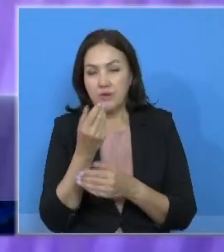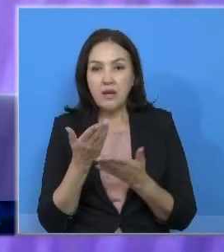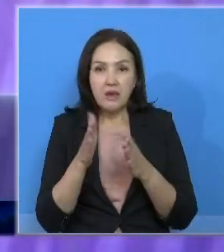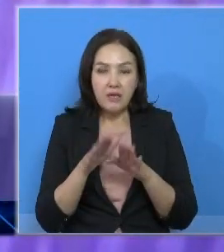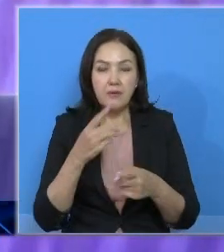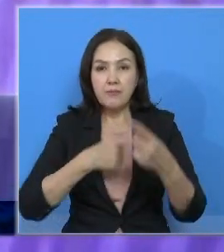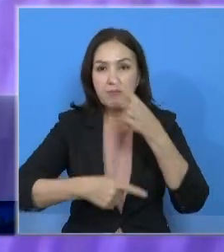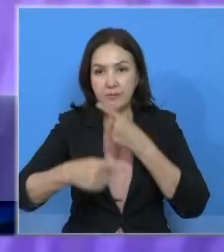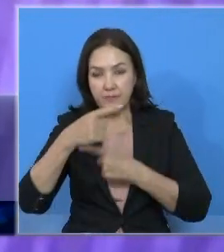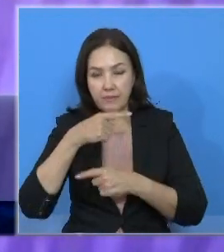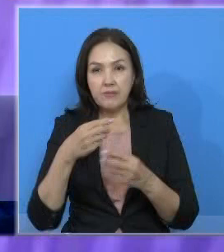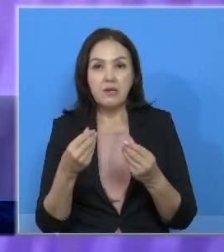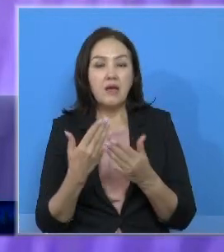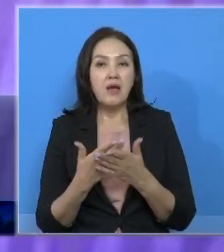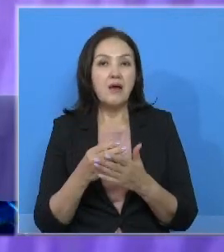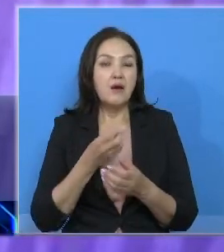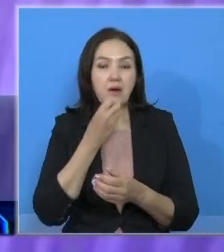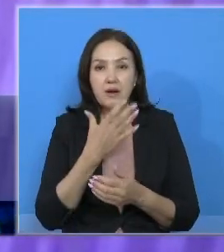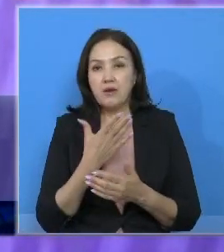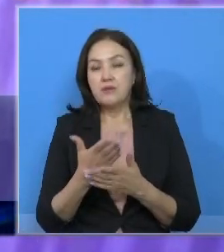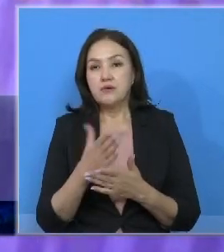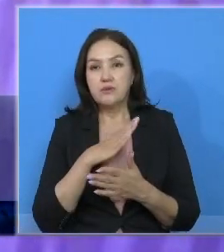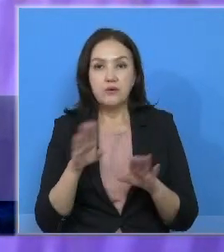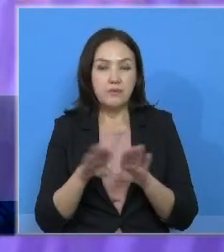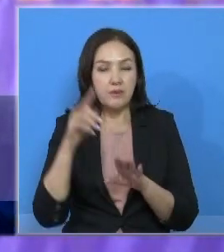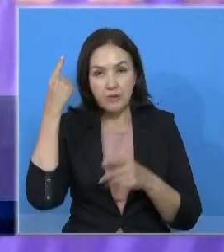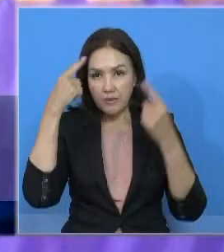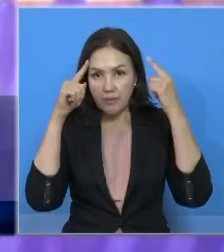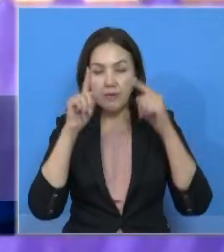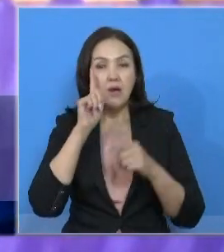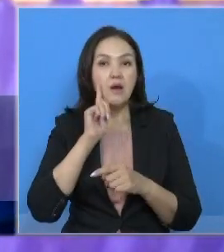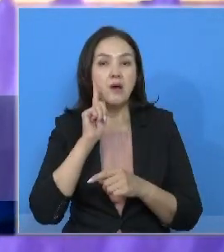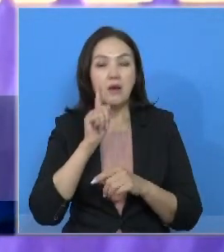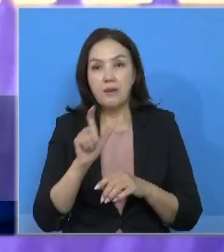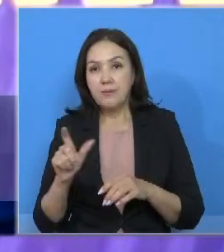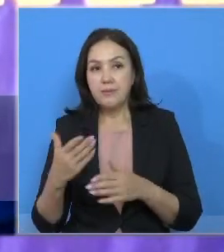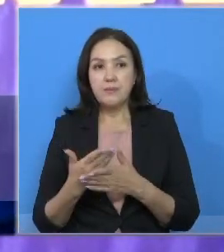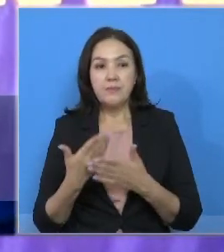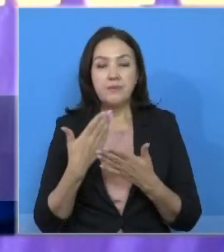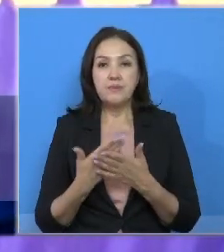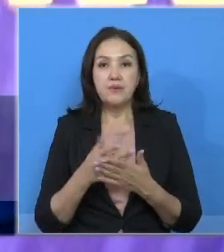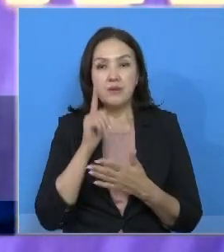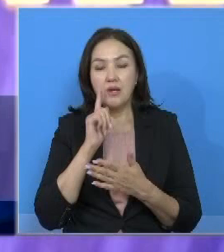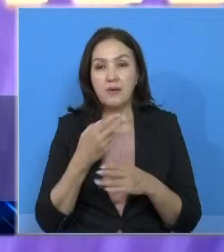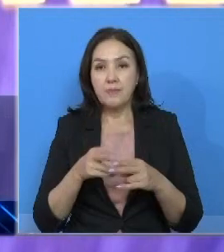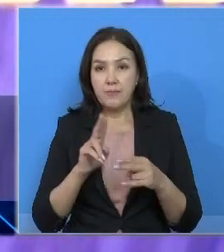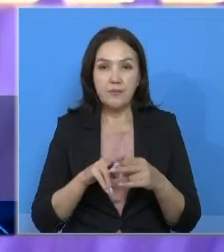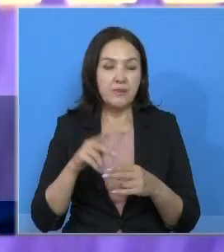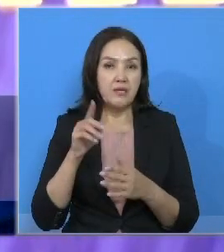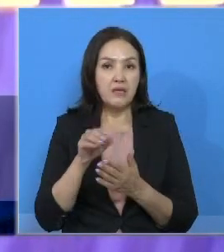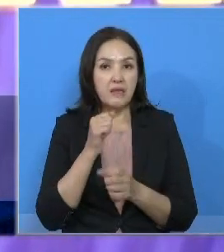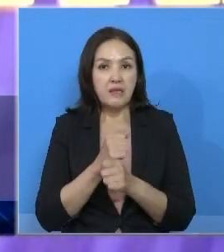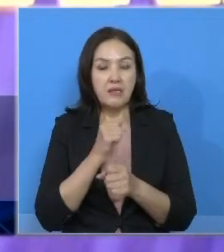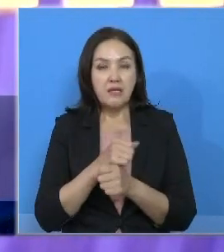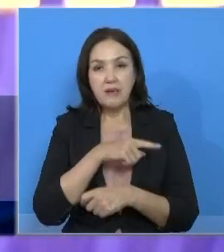мне вернули эти деньги. Здорово, что придумали такое приложение для удобства народа. Особенно удобно с этим приложением